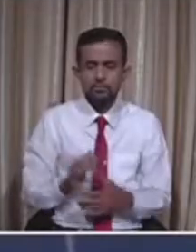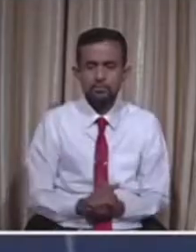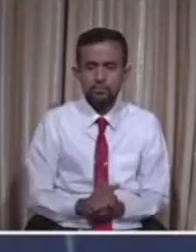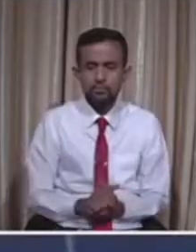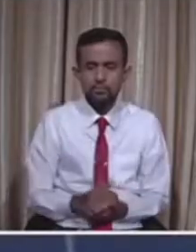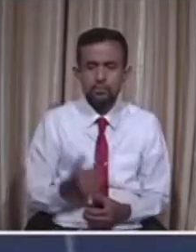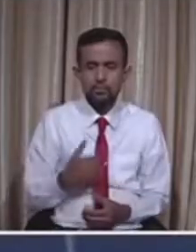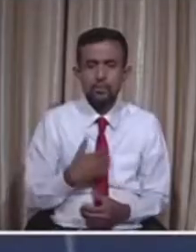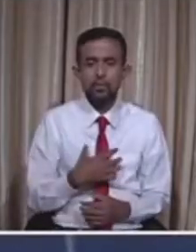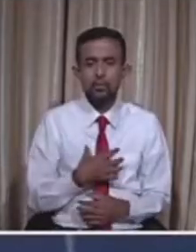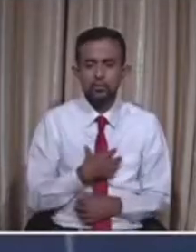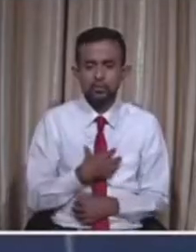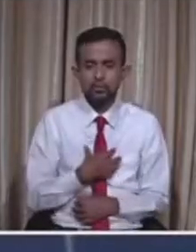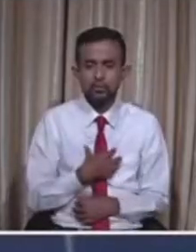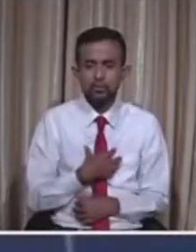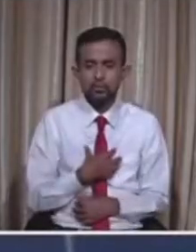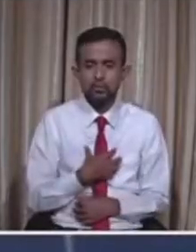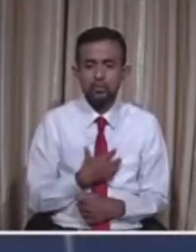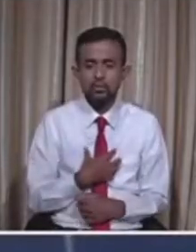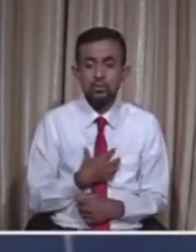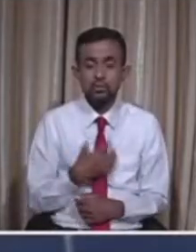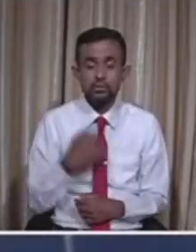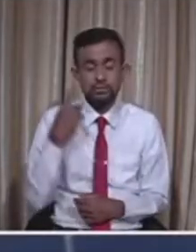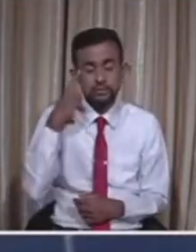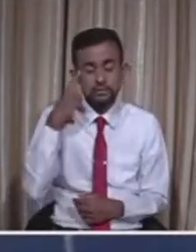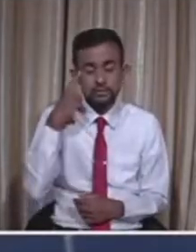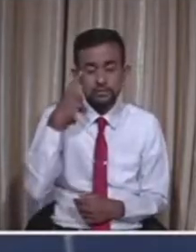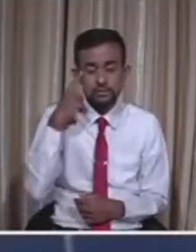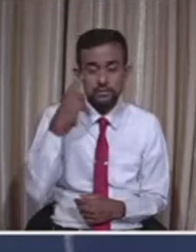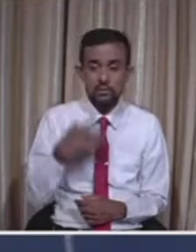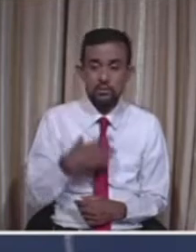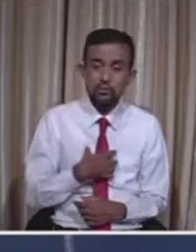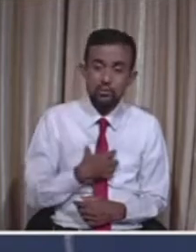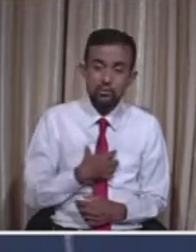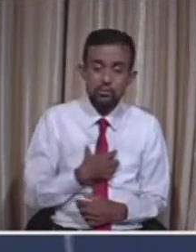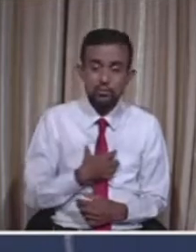ape sokaya kanassalla santapaya